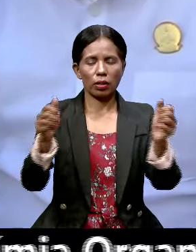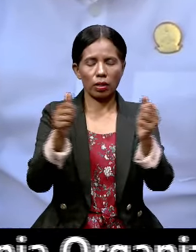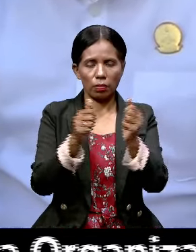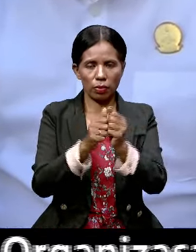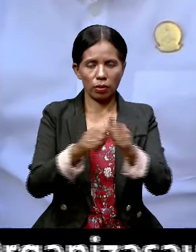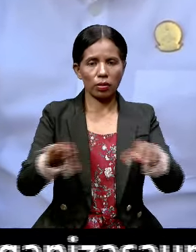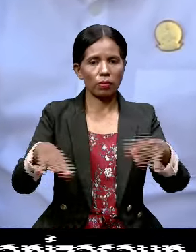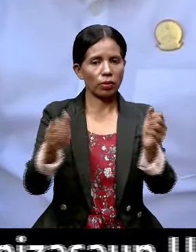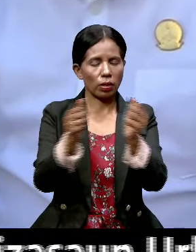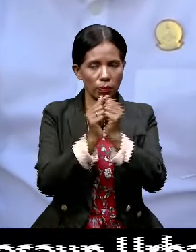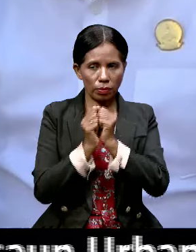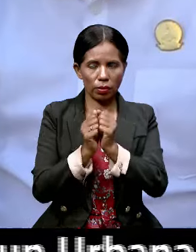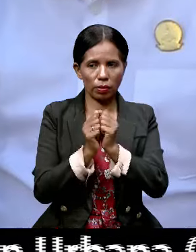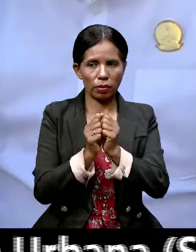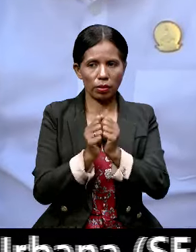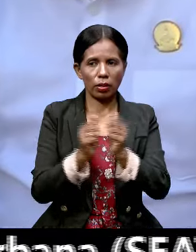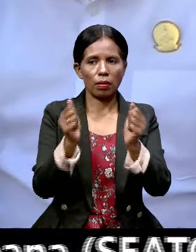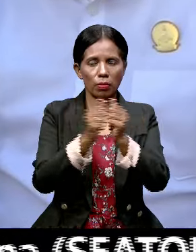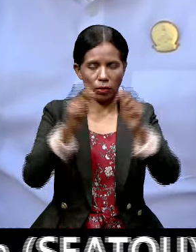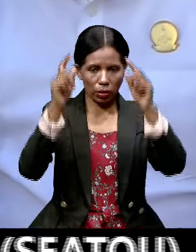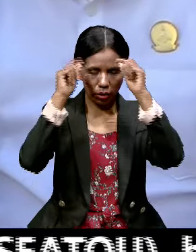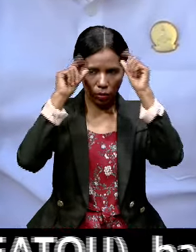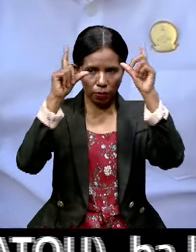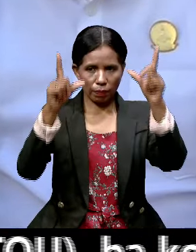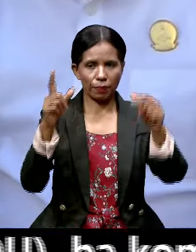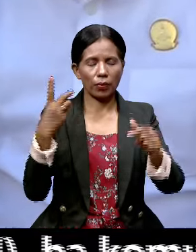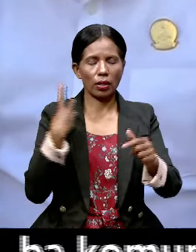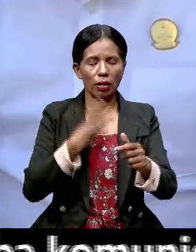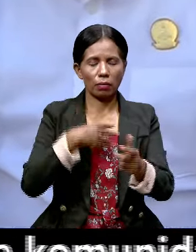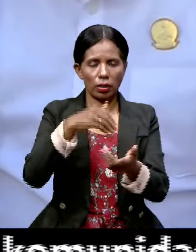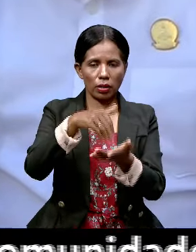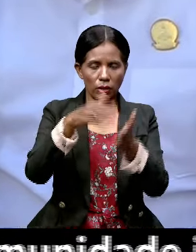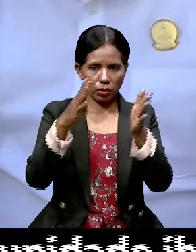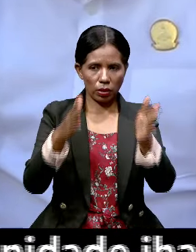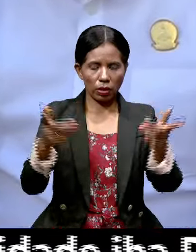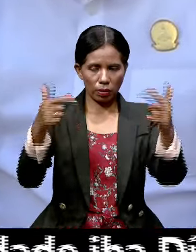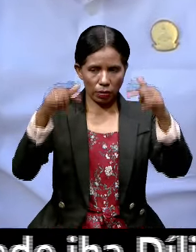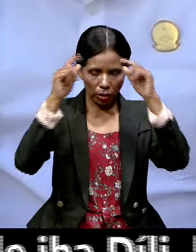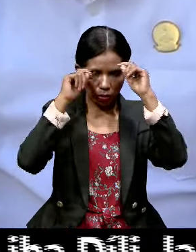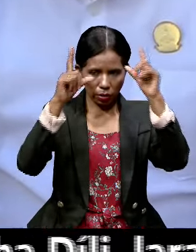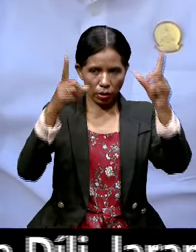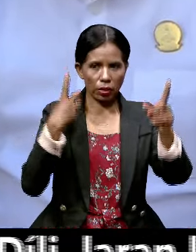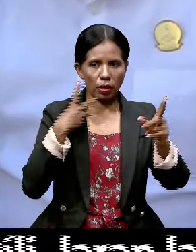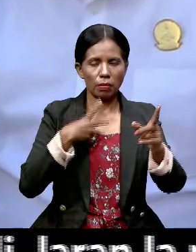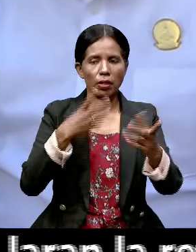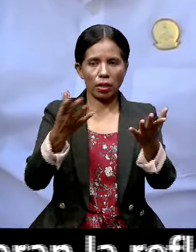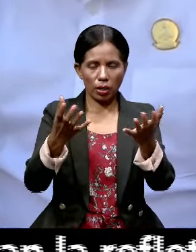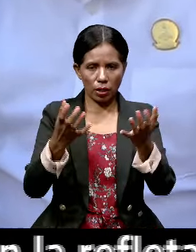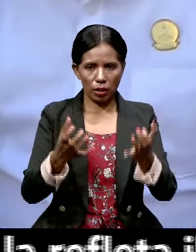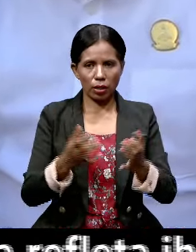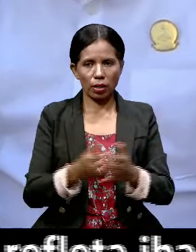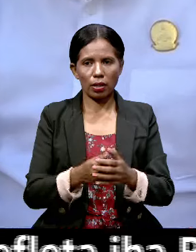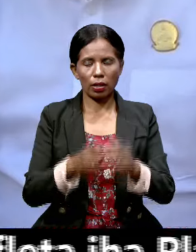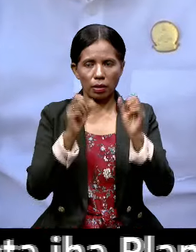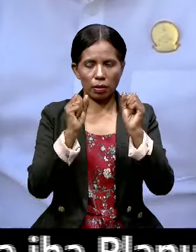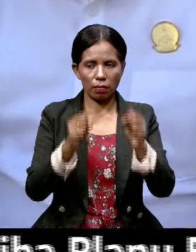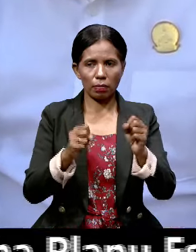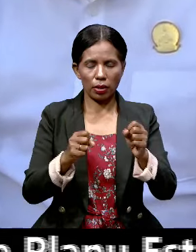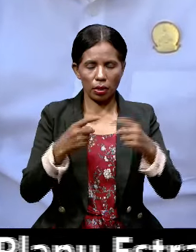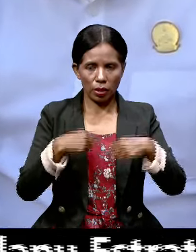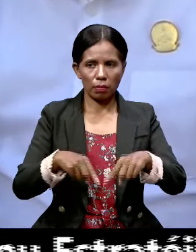bergandengan tangan bersama Timor-Leste. Jadi alumni kami di Timor-Leste kami sangat mengharapkan bisa